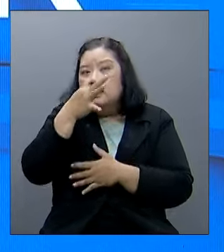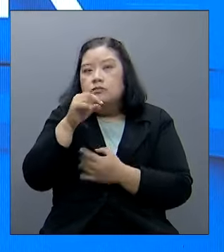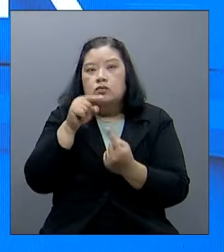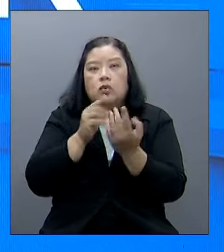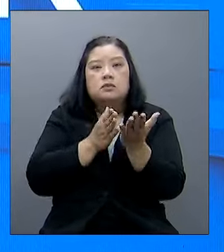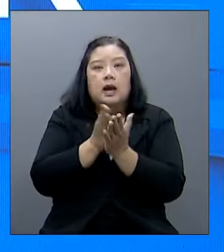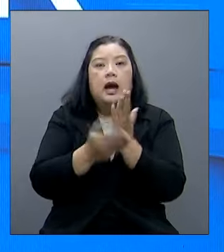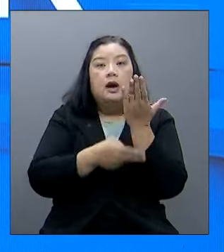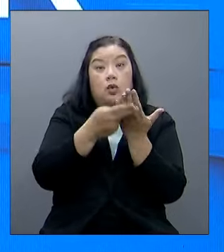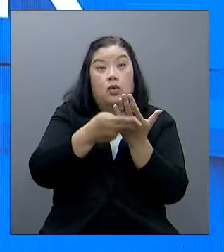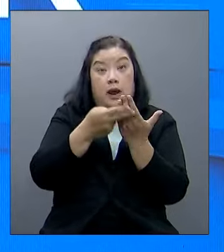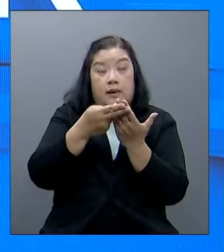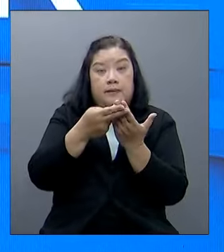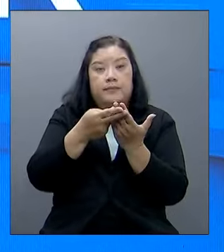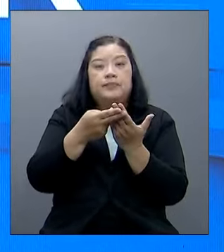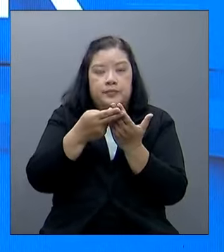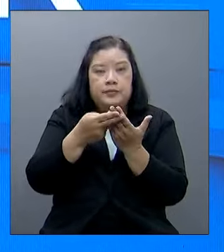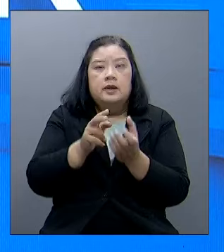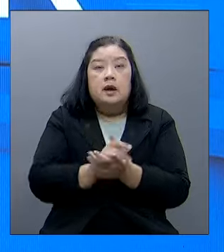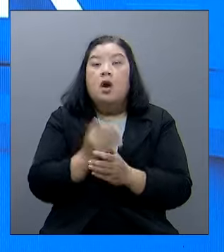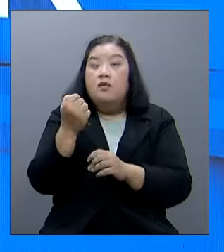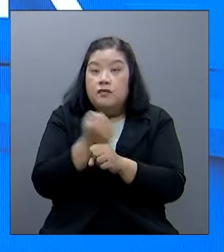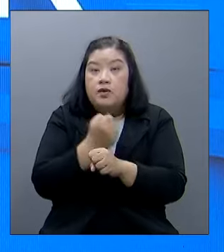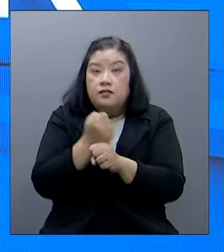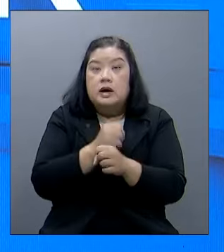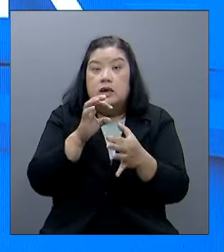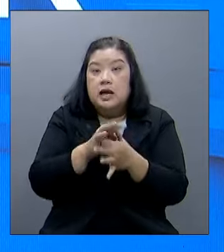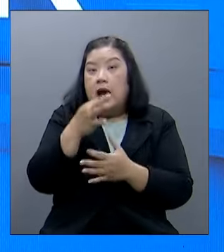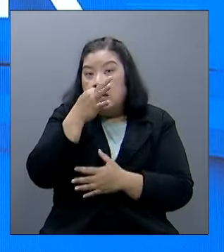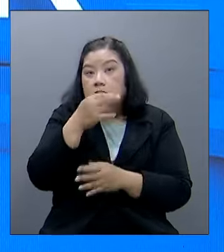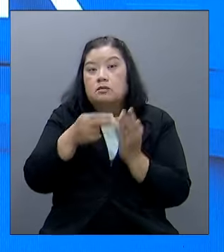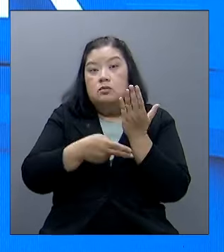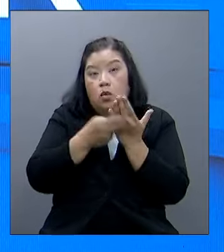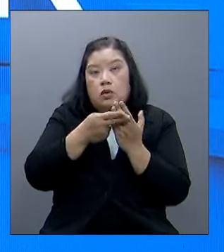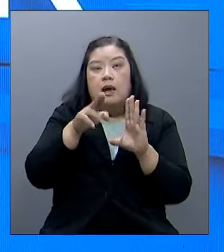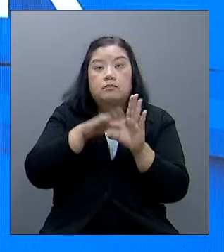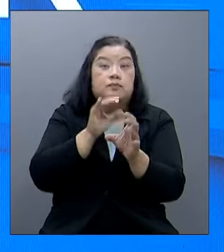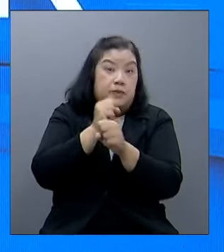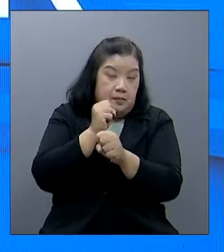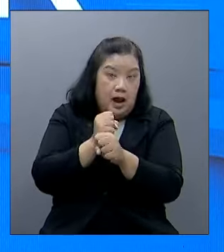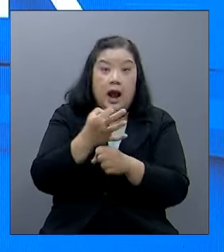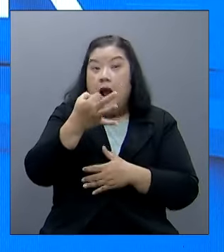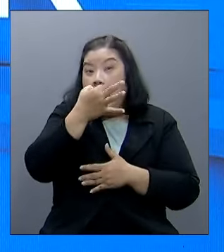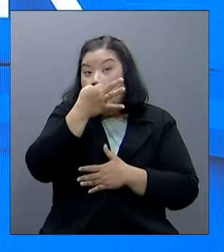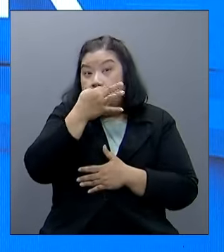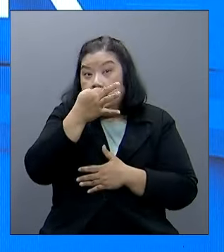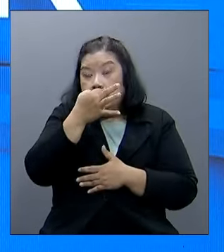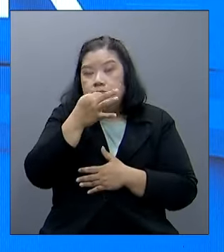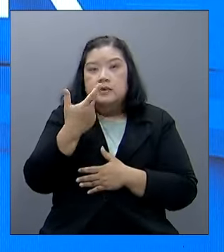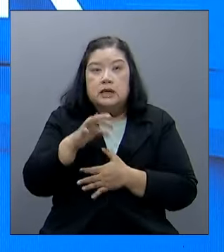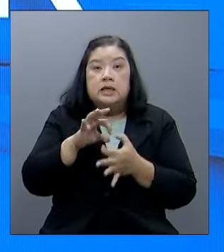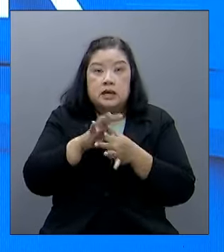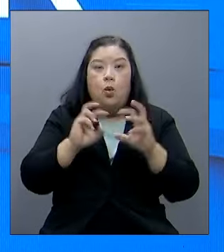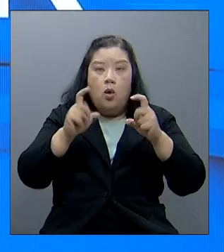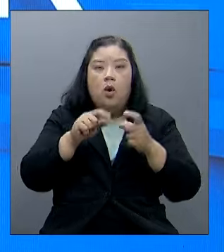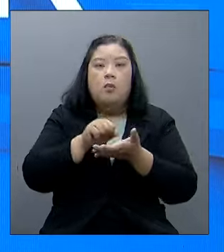พิมาลี Hospitality Training Center ที่จะเป็นการฝึกฝนอบรมวิชาชีพทางด้านการท่องเที่ยวการบริการทางด้